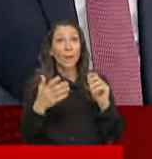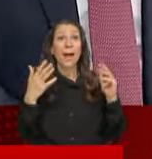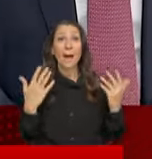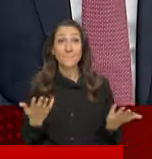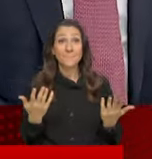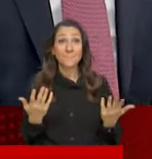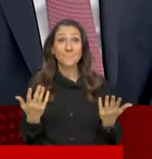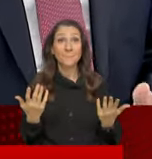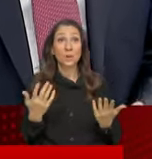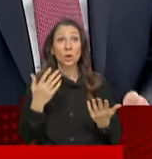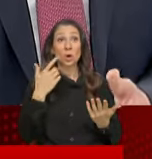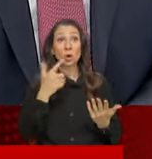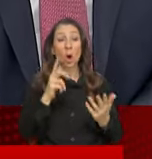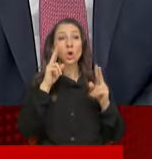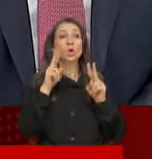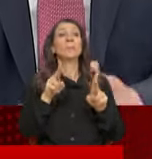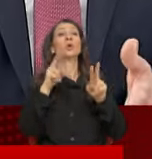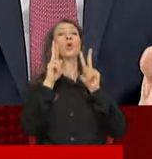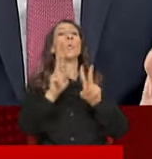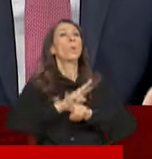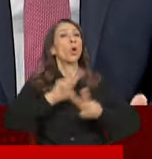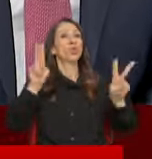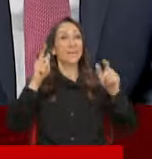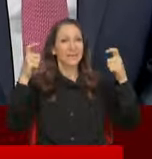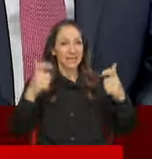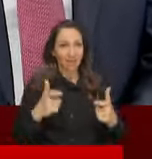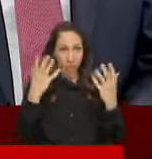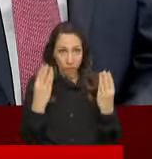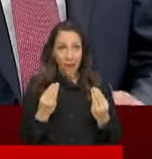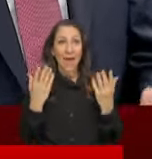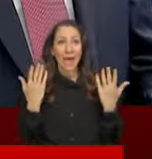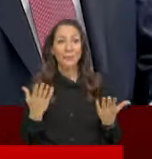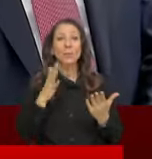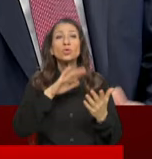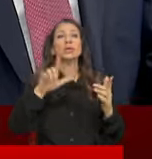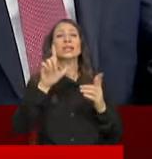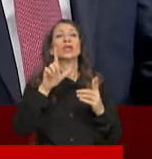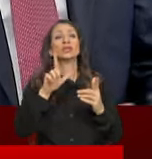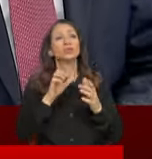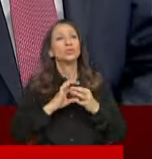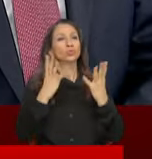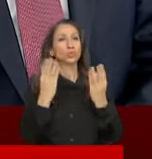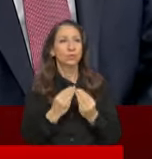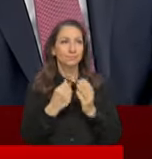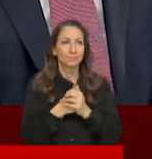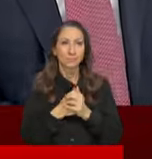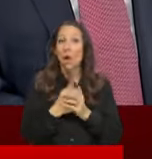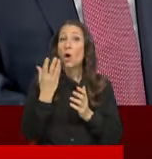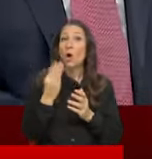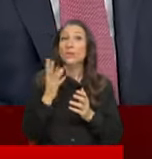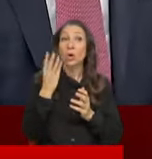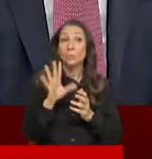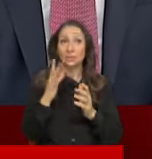hem köy görüntüsünden çıkacak modern bir kent haline alacak hem de bütün ihtiyaçlarını karşılamış olacağım olmazsa